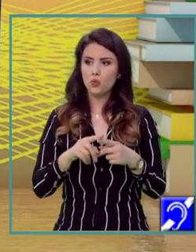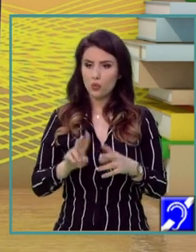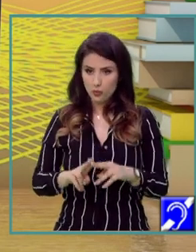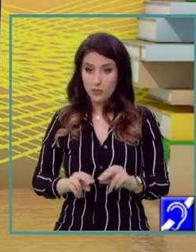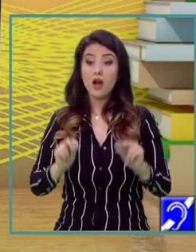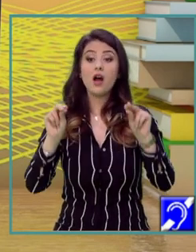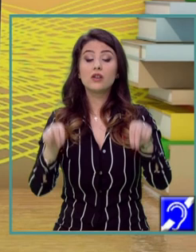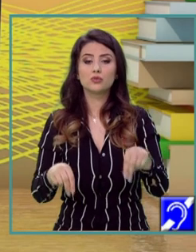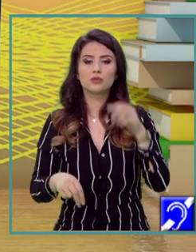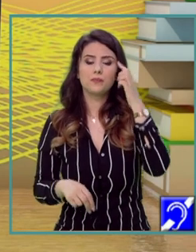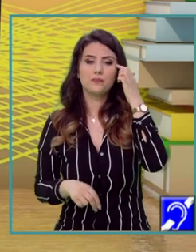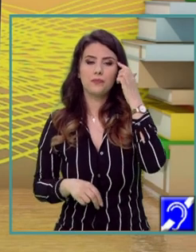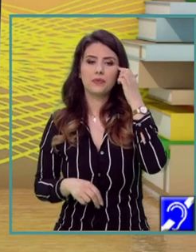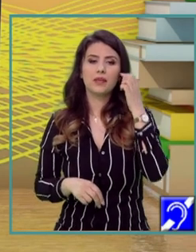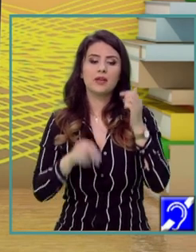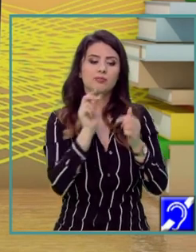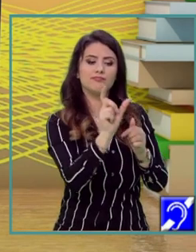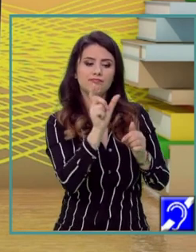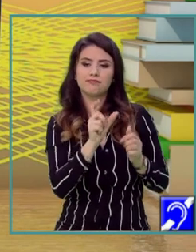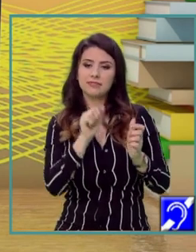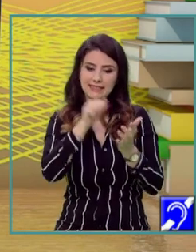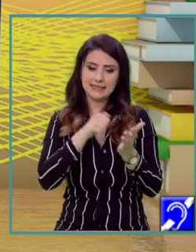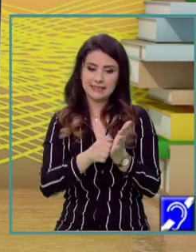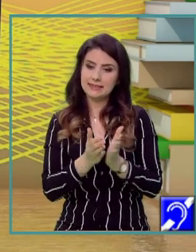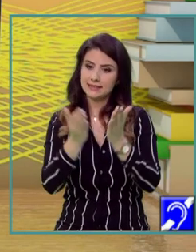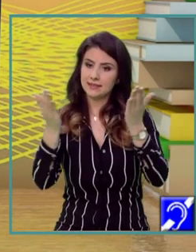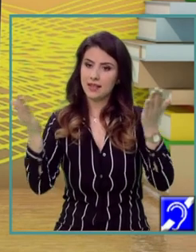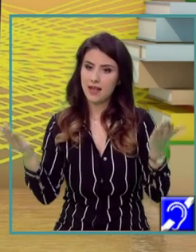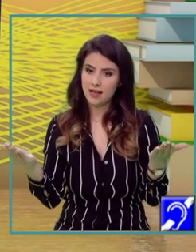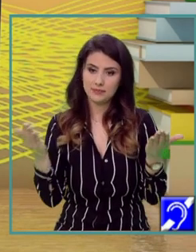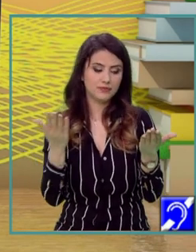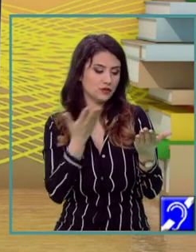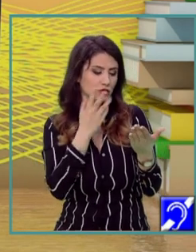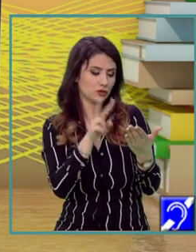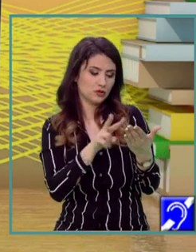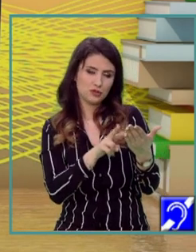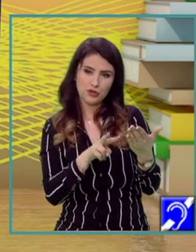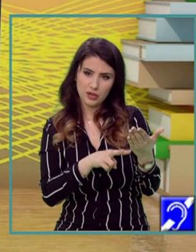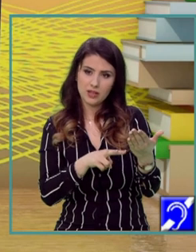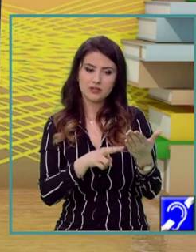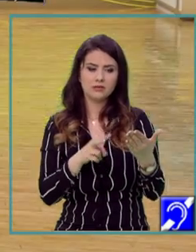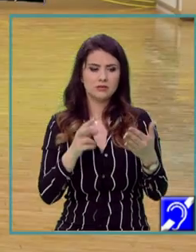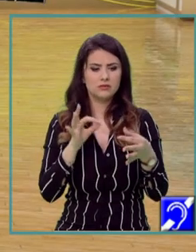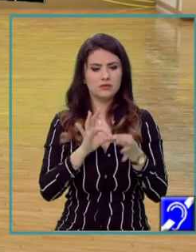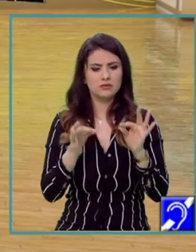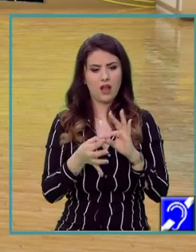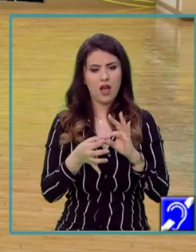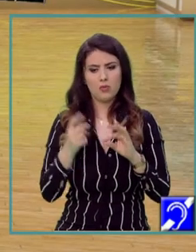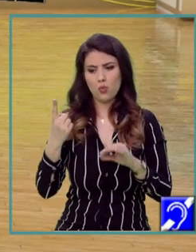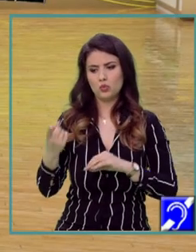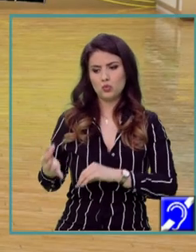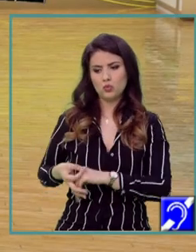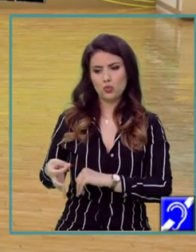ba chiar articolul de ziar pe care îl citesc împreună la popotă referitor la infidelitatea unei sosi